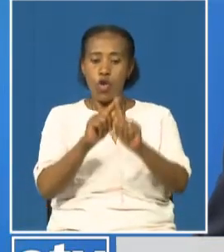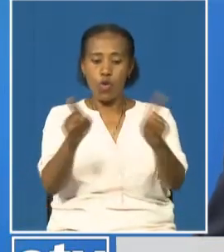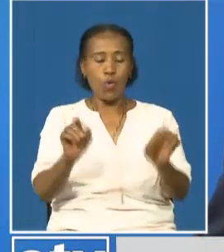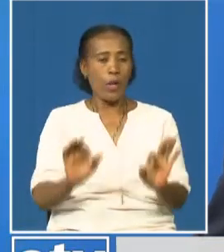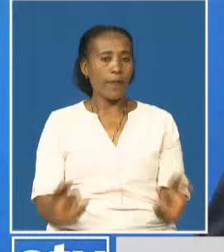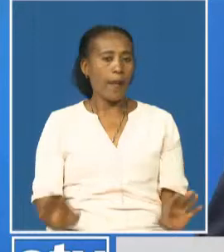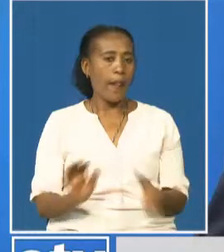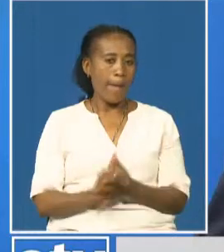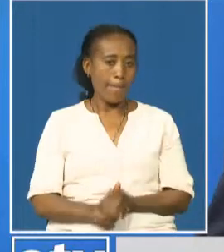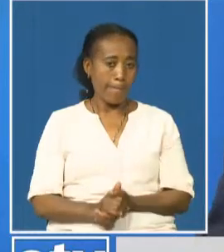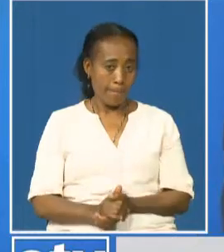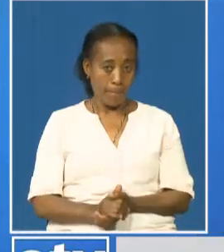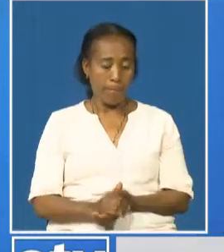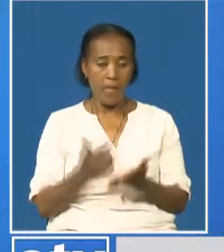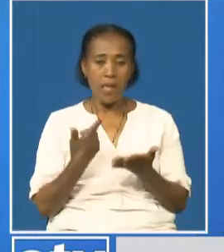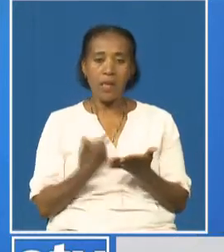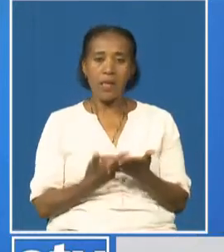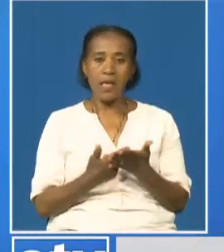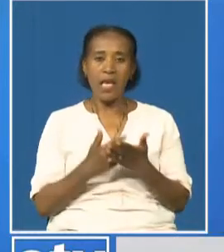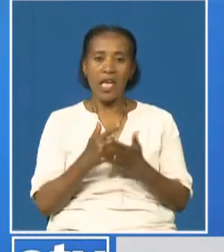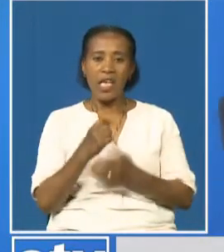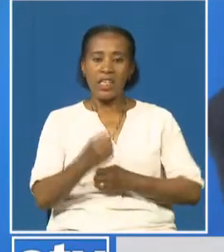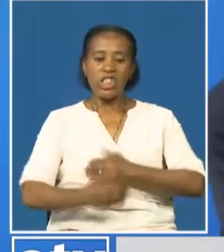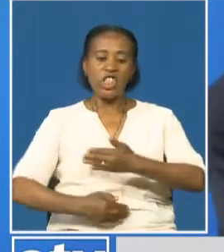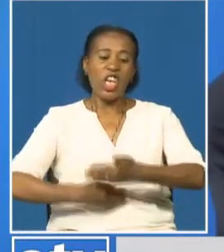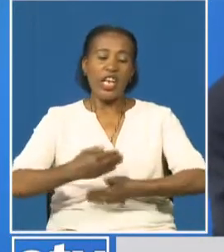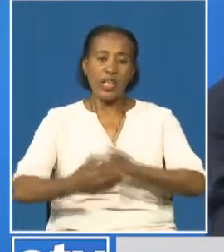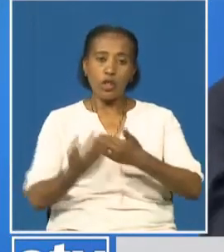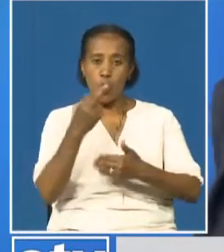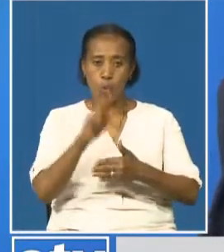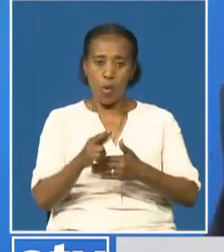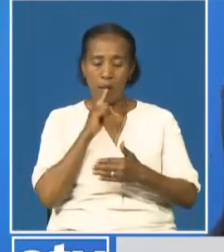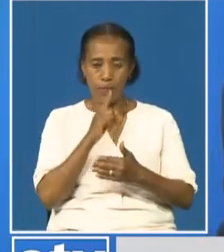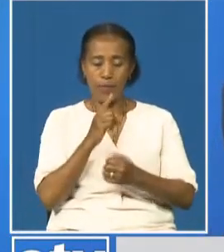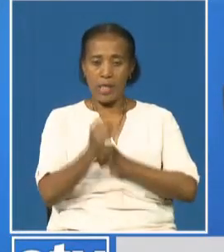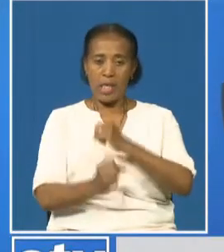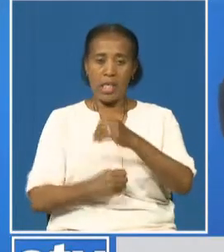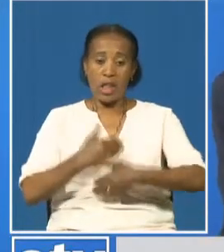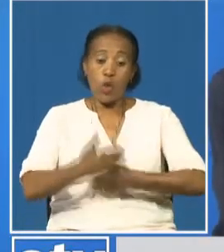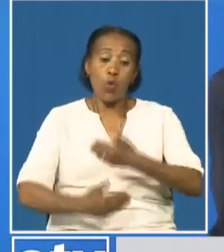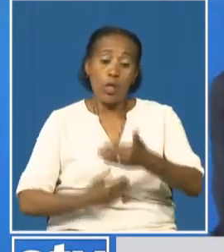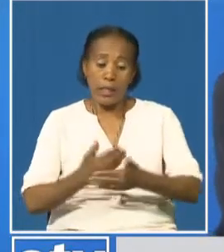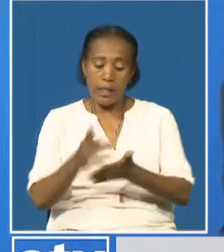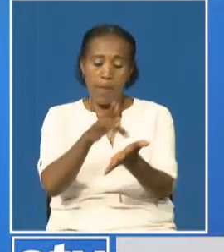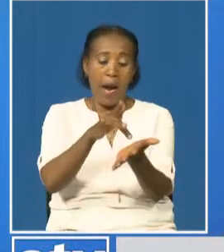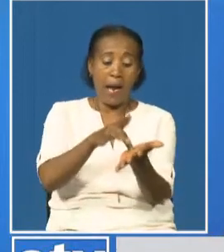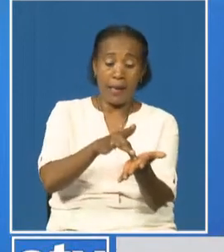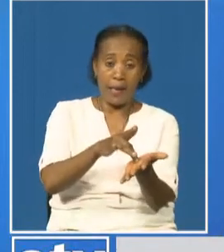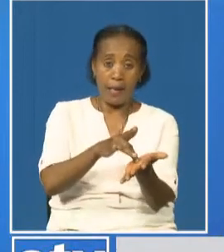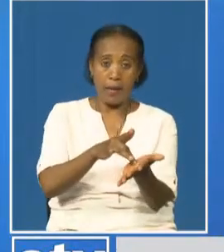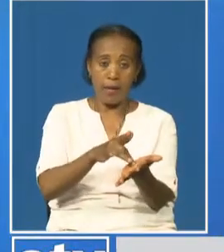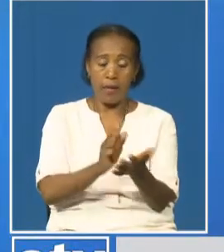ልዩነት የለም። ይሄ ጄኔሬሽናል ወይም ኢንተርጄኔሬሽናል የሚባለው በትውልድ መካከል